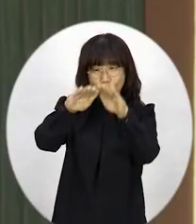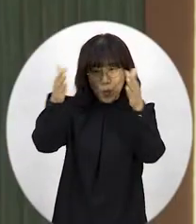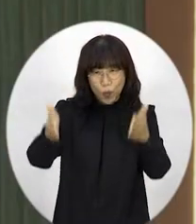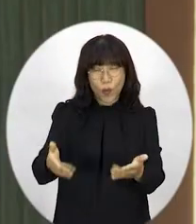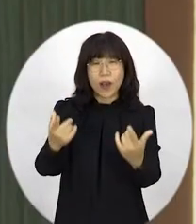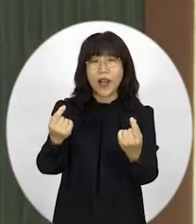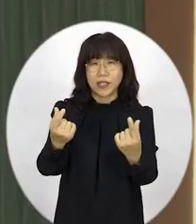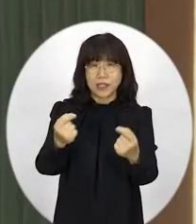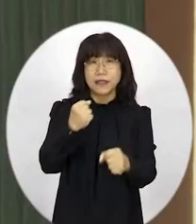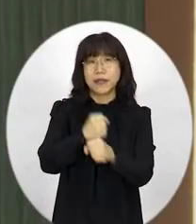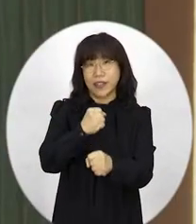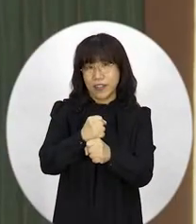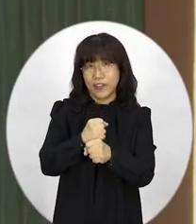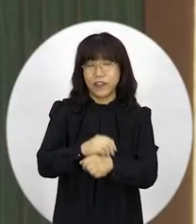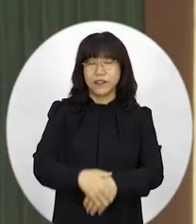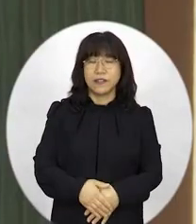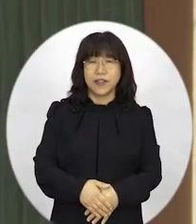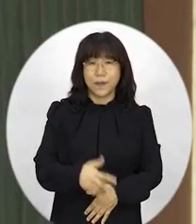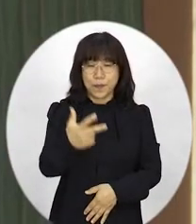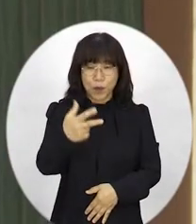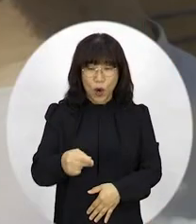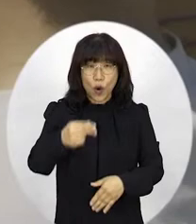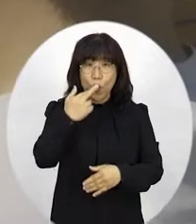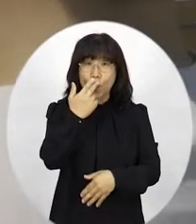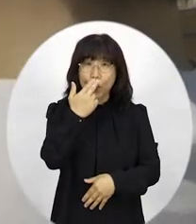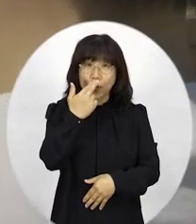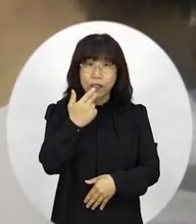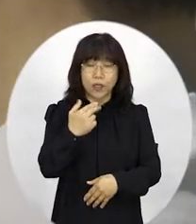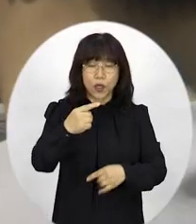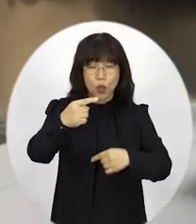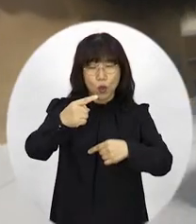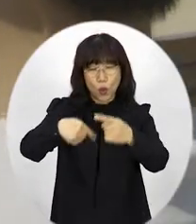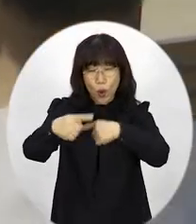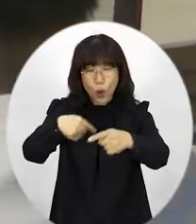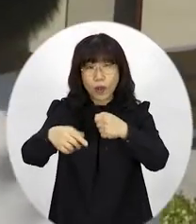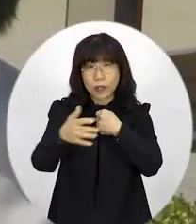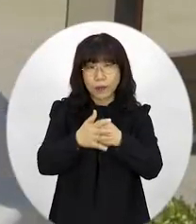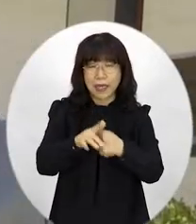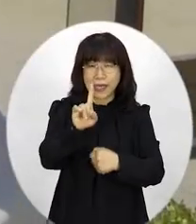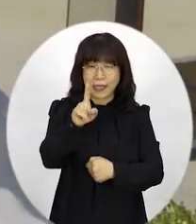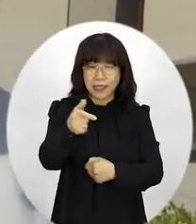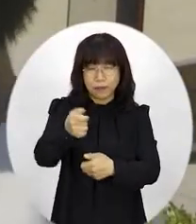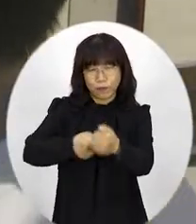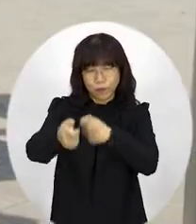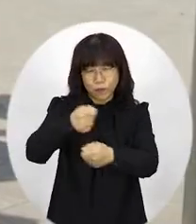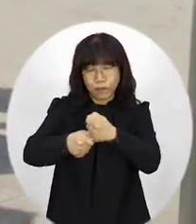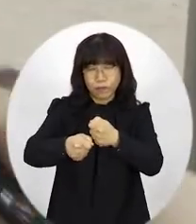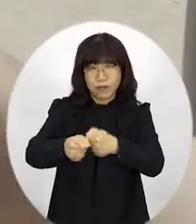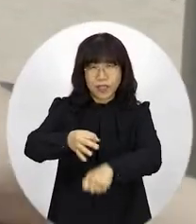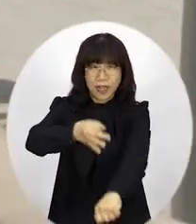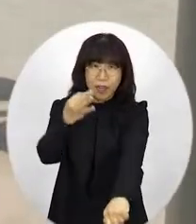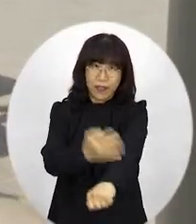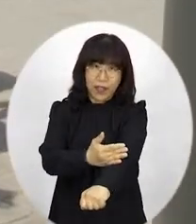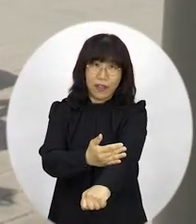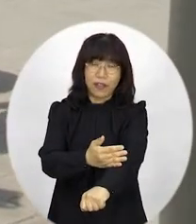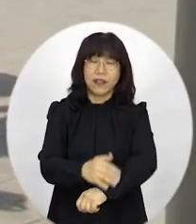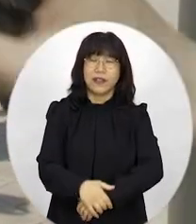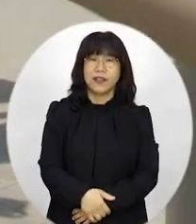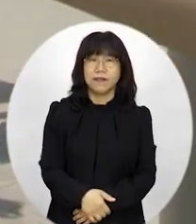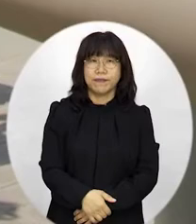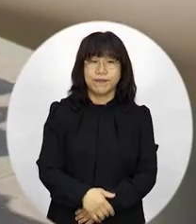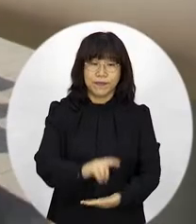일회용 배변 봉투가 비치돼 있습니다. 배변 봉투는 롤 형태로 돼 있어 한 장씩 쉽게 뜯어서 사용할 수